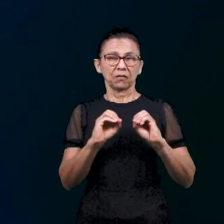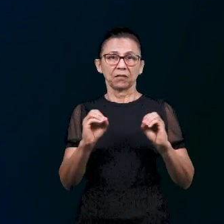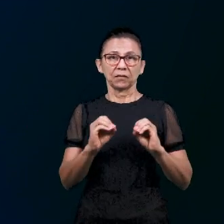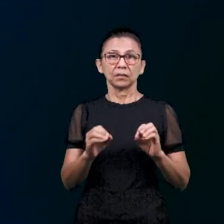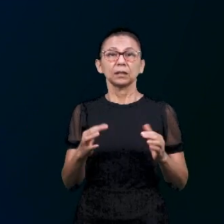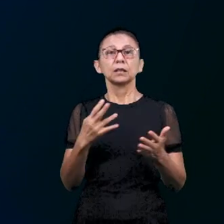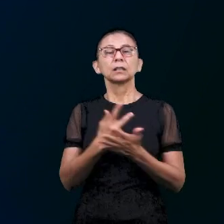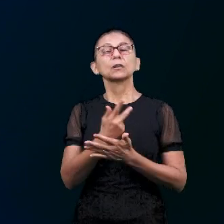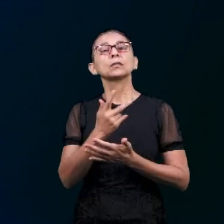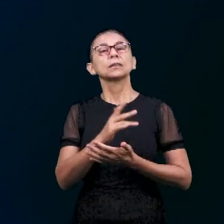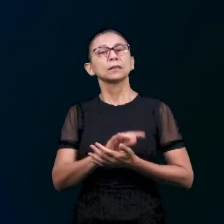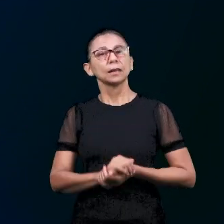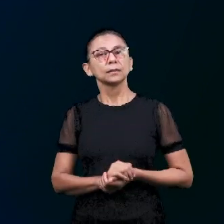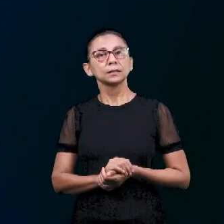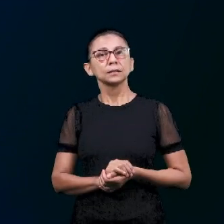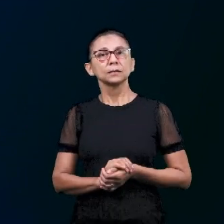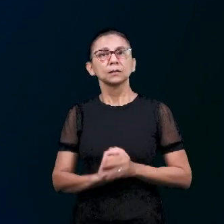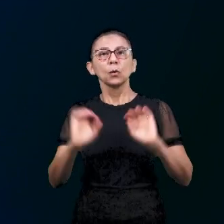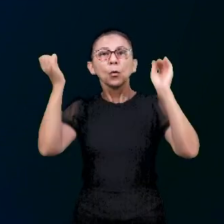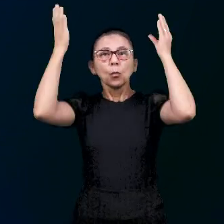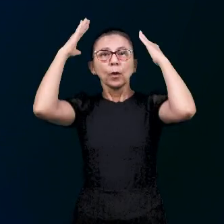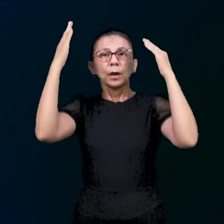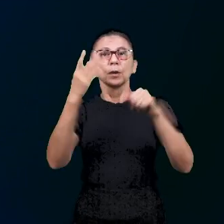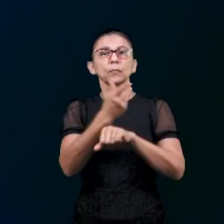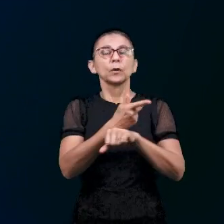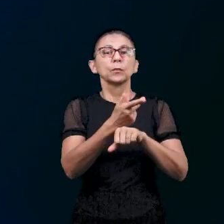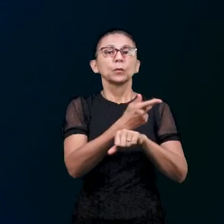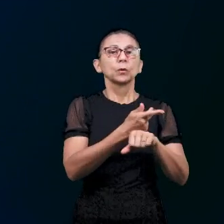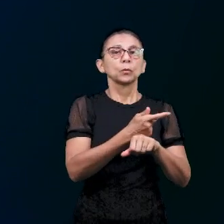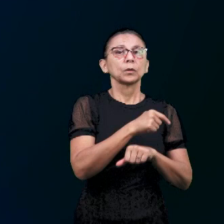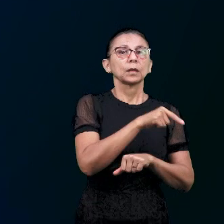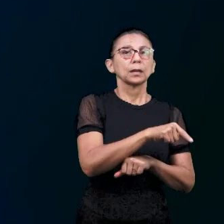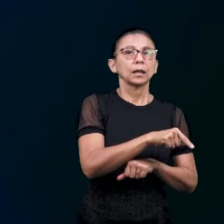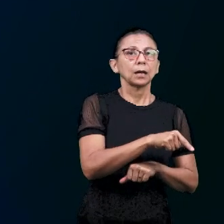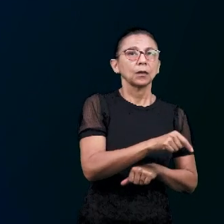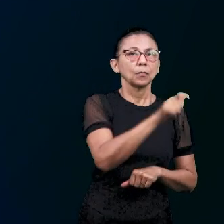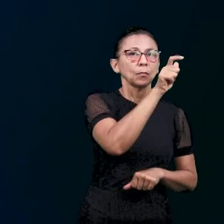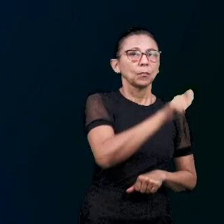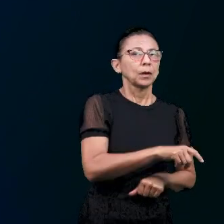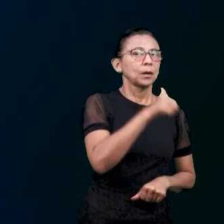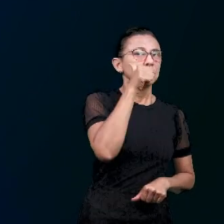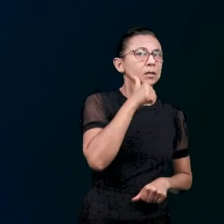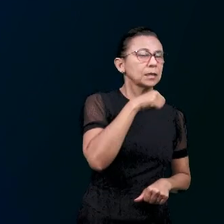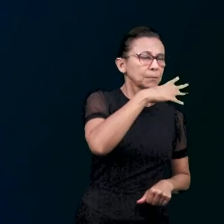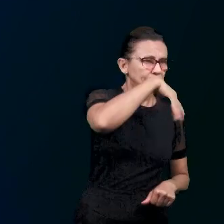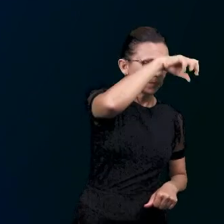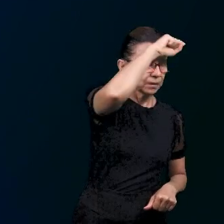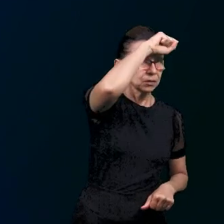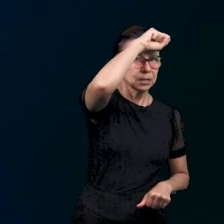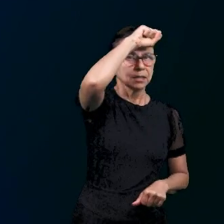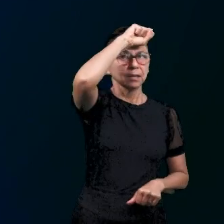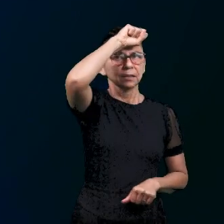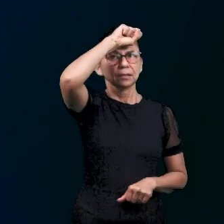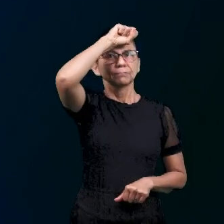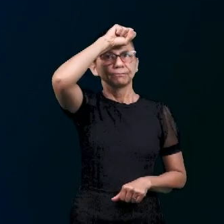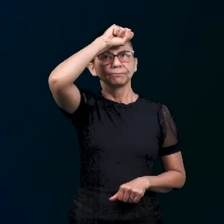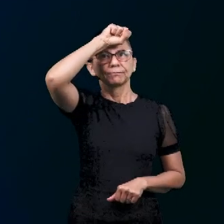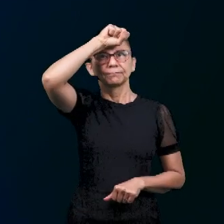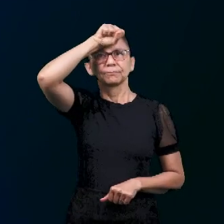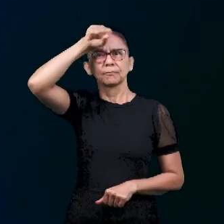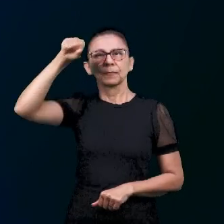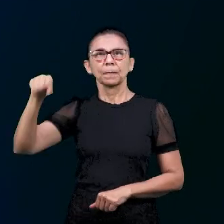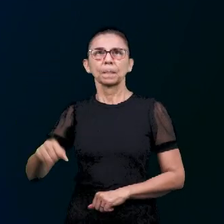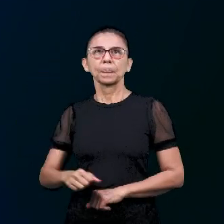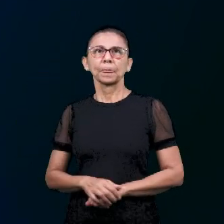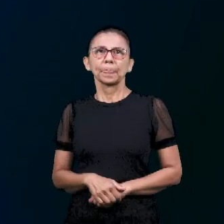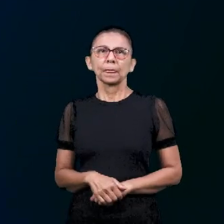va chercher la sorcière en revenant au péché. Et cela cause sa perte. et il